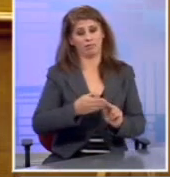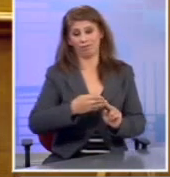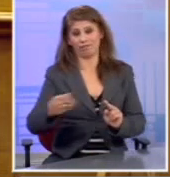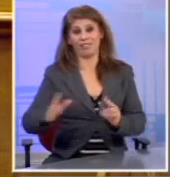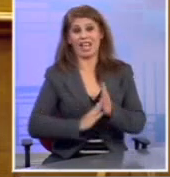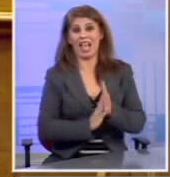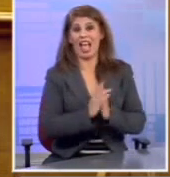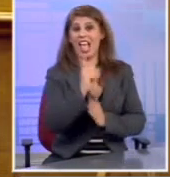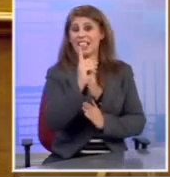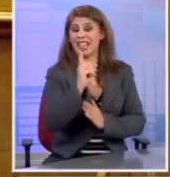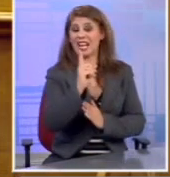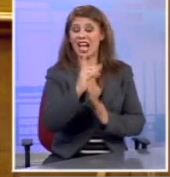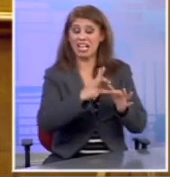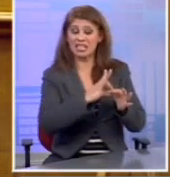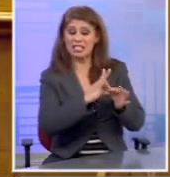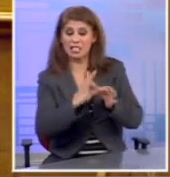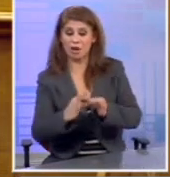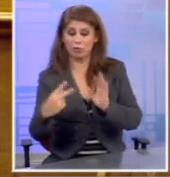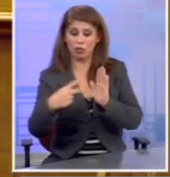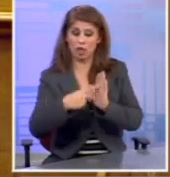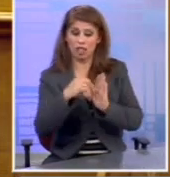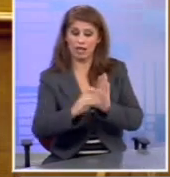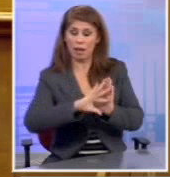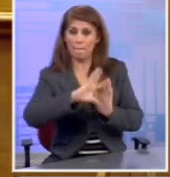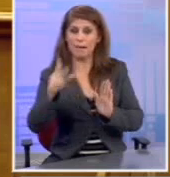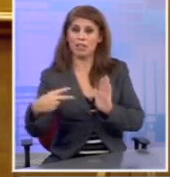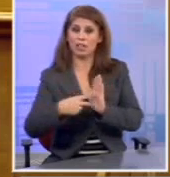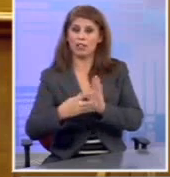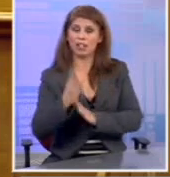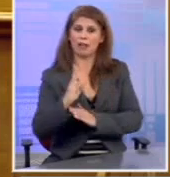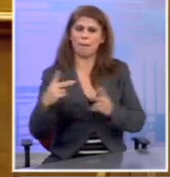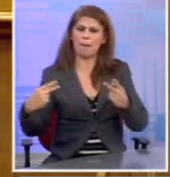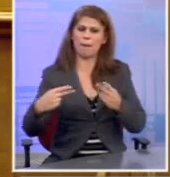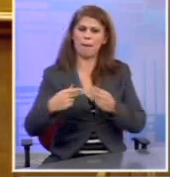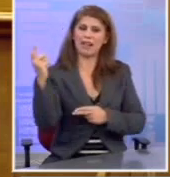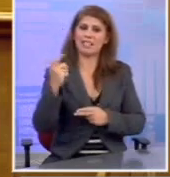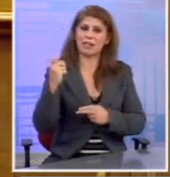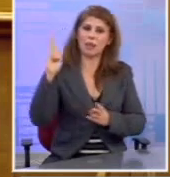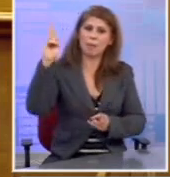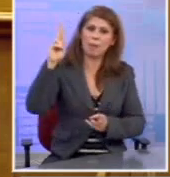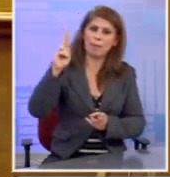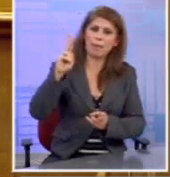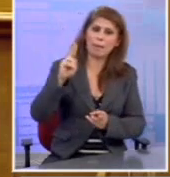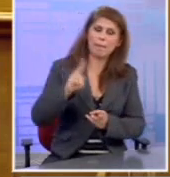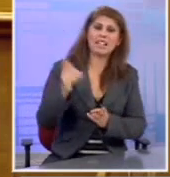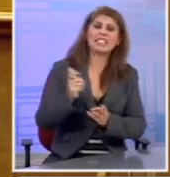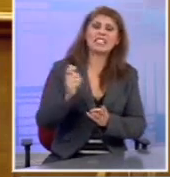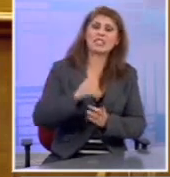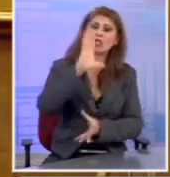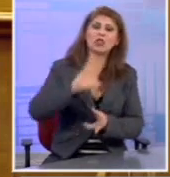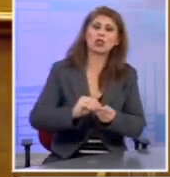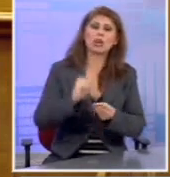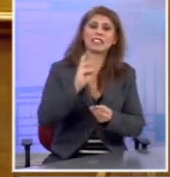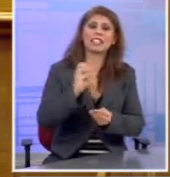11 συνεχόμενες από το 10 ως το 14 περικοπές των συντάξεων που μείωσαν τις συντάξεις συνολικά